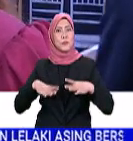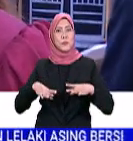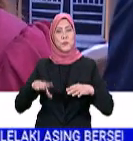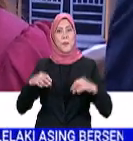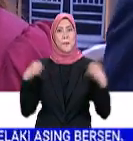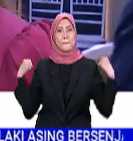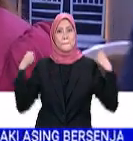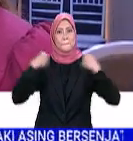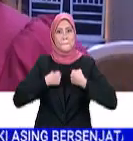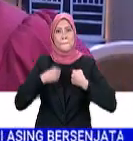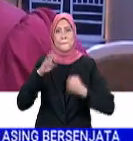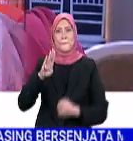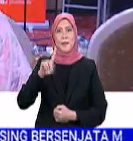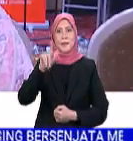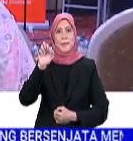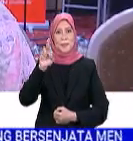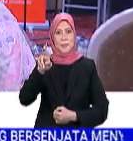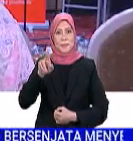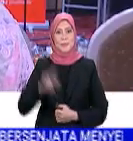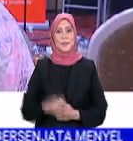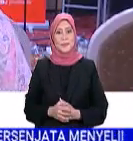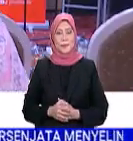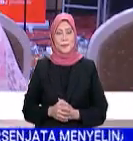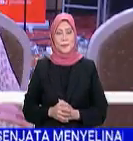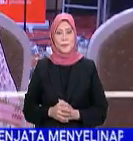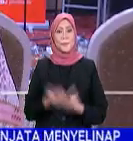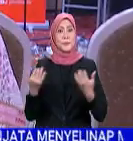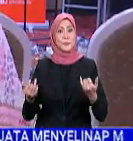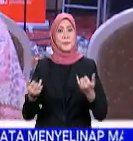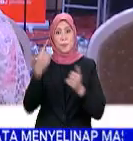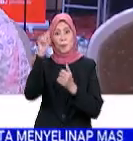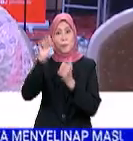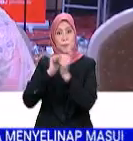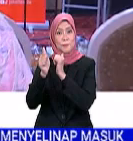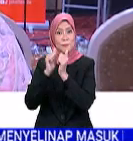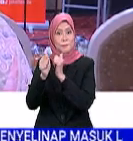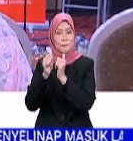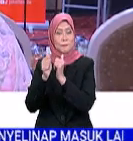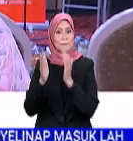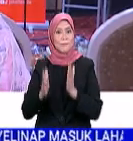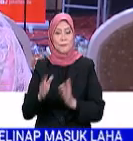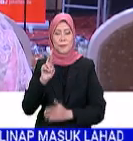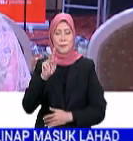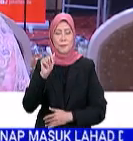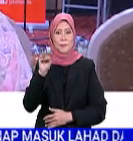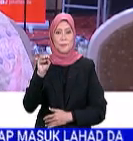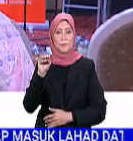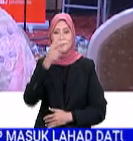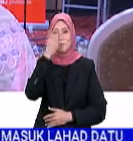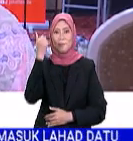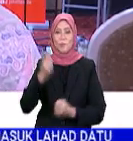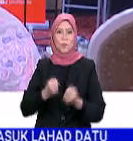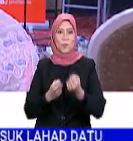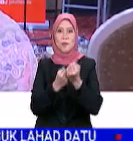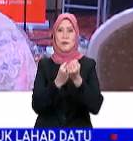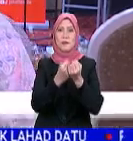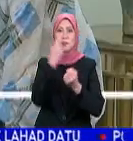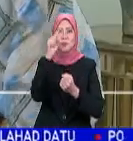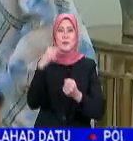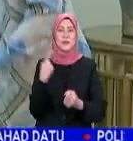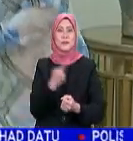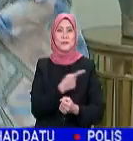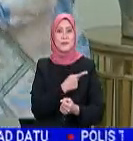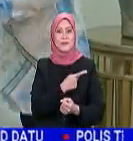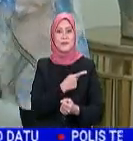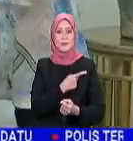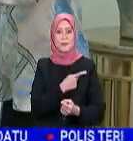ablaze dan sweet banget Allah untuk kami sampai suka dia ini karena semangat hidup sampai Kamis gigi